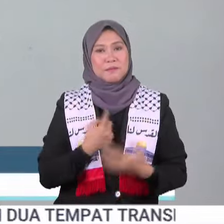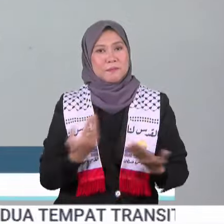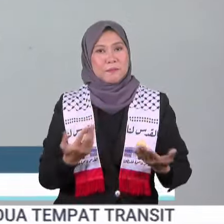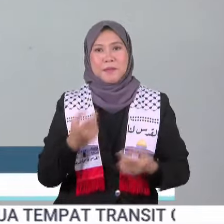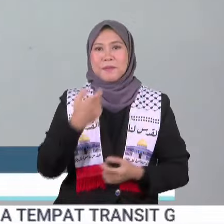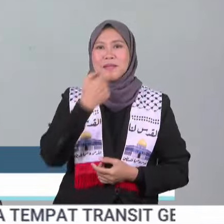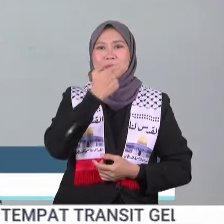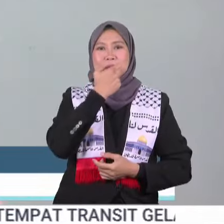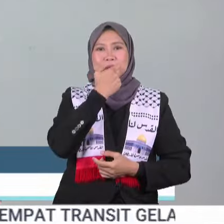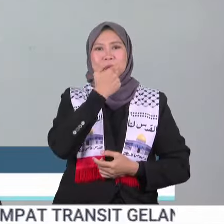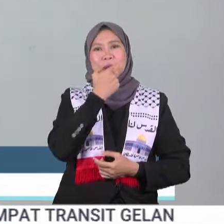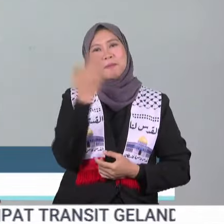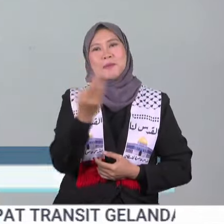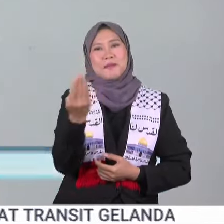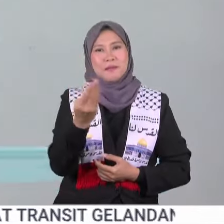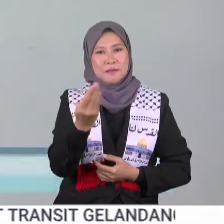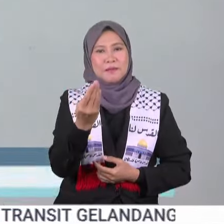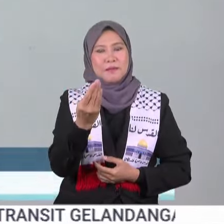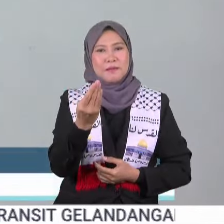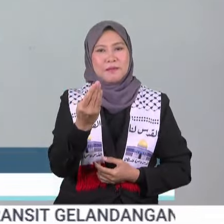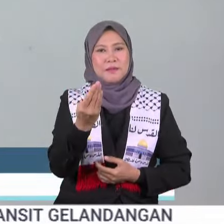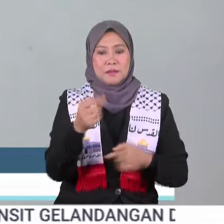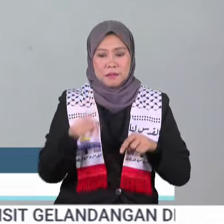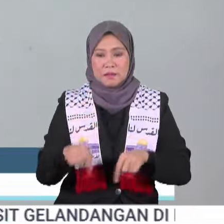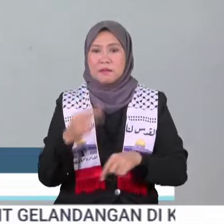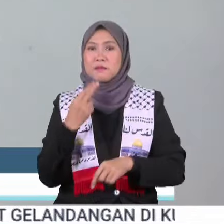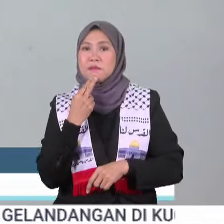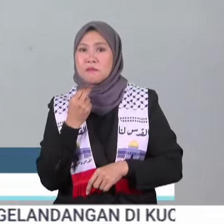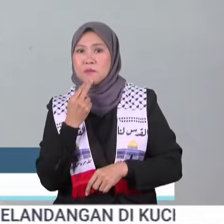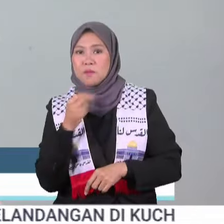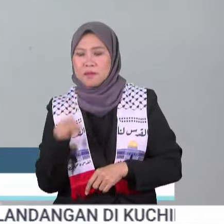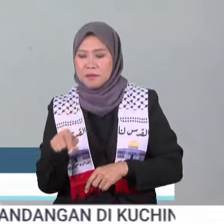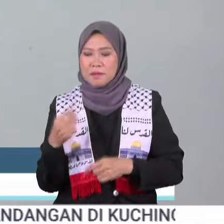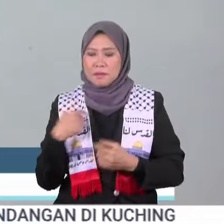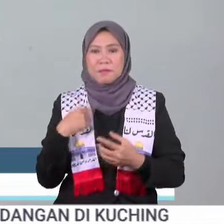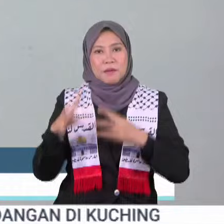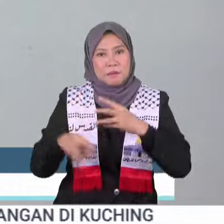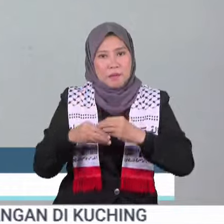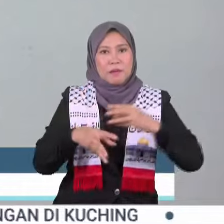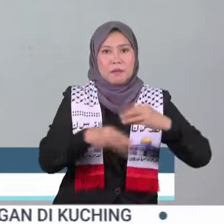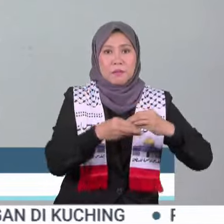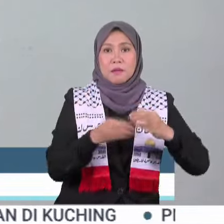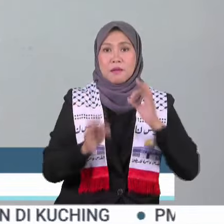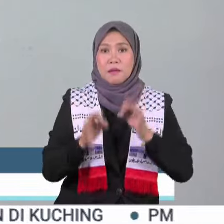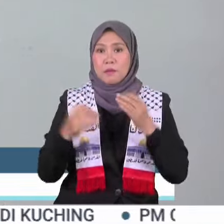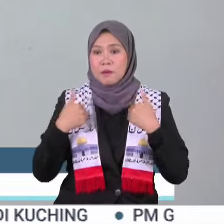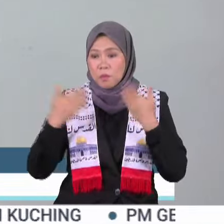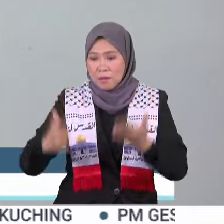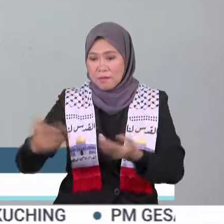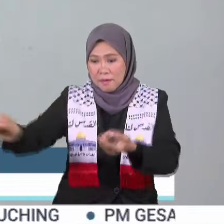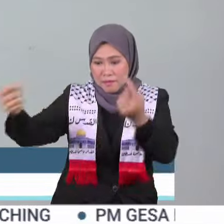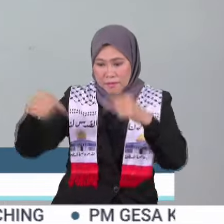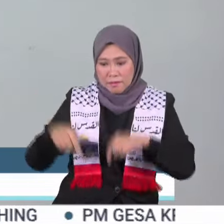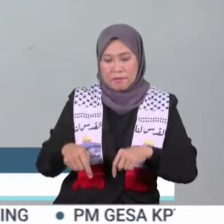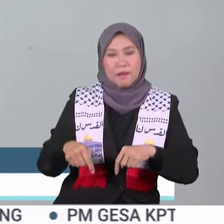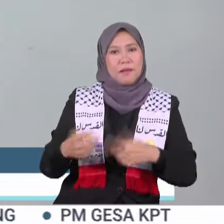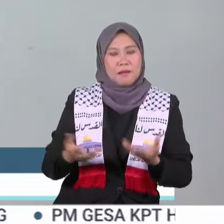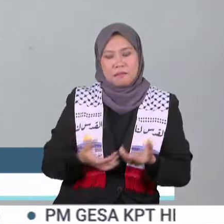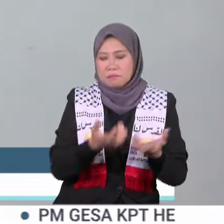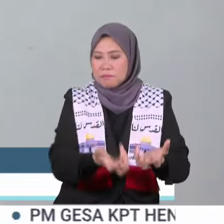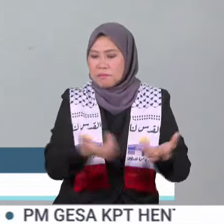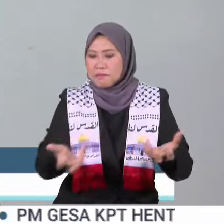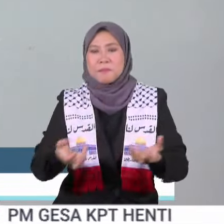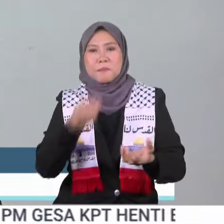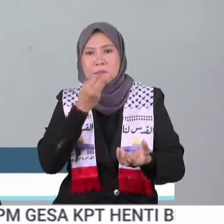macam biskut-biskut tu dah kan pun saya selit jugalah kalau tetamu saya mariang dia orang makanah